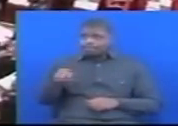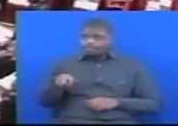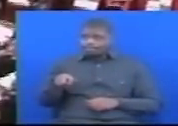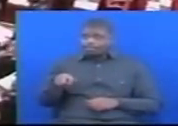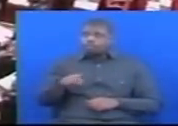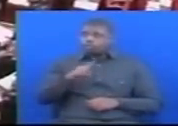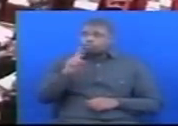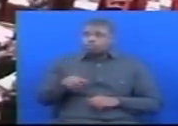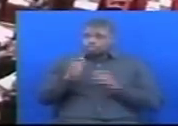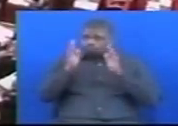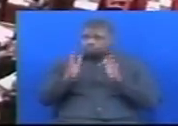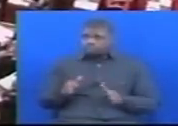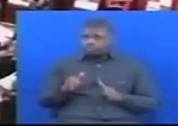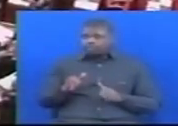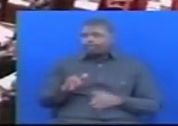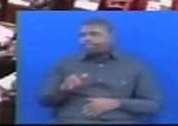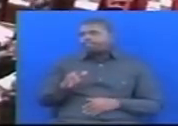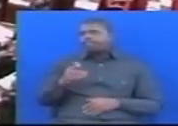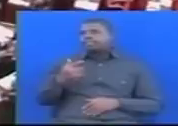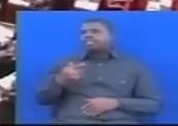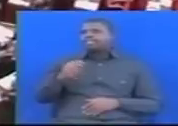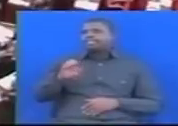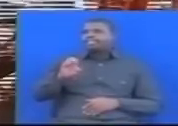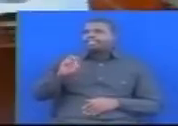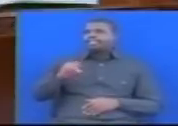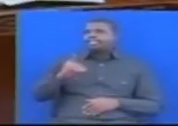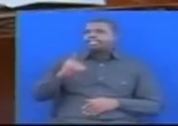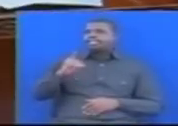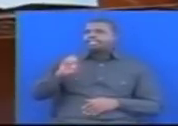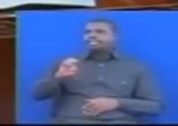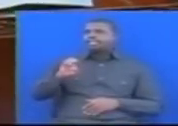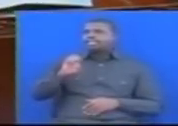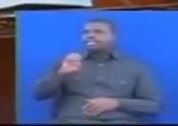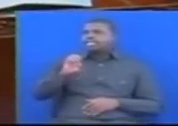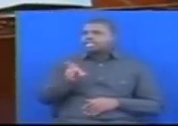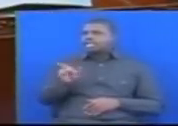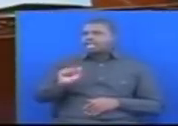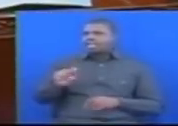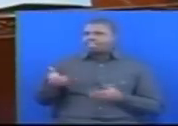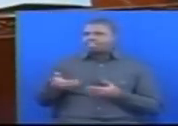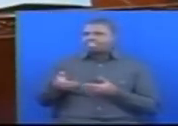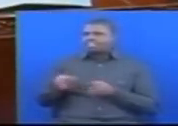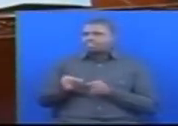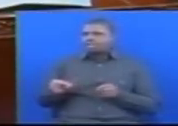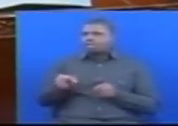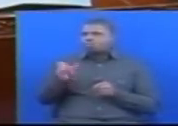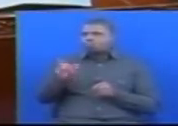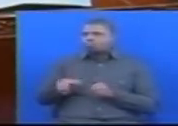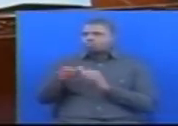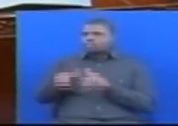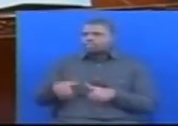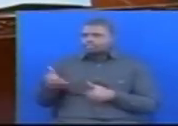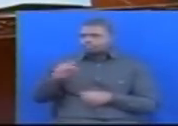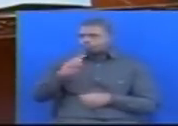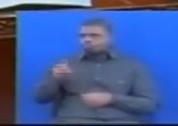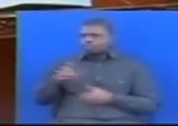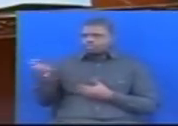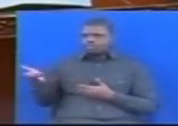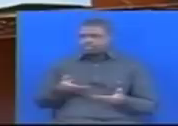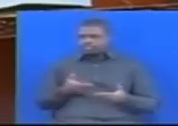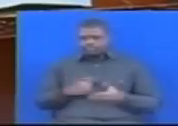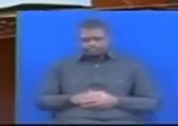teknolojia. Swali la Mheshimiwa Grace Victor Tendega, mbunge wa viti maalum. Walimu wenye weledi wa